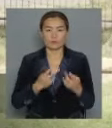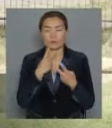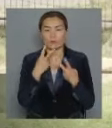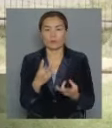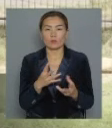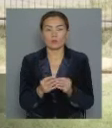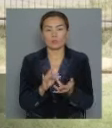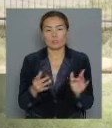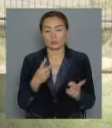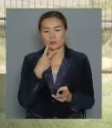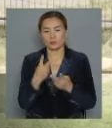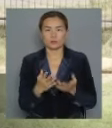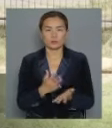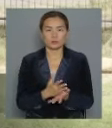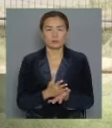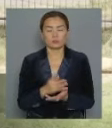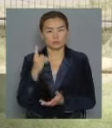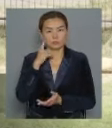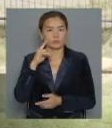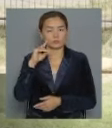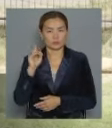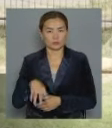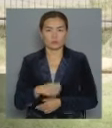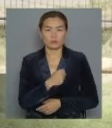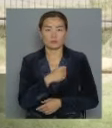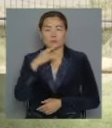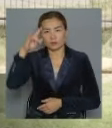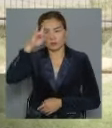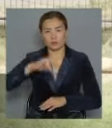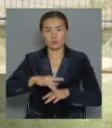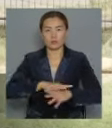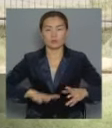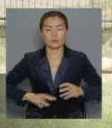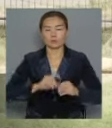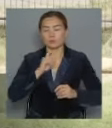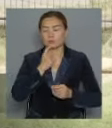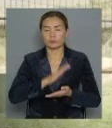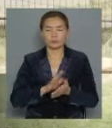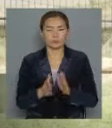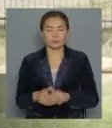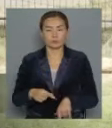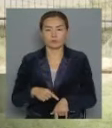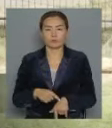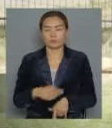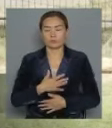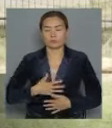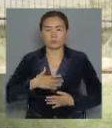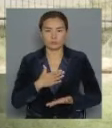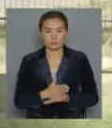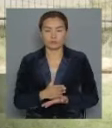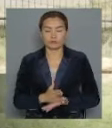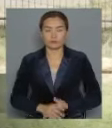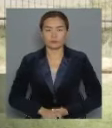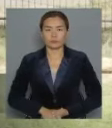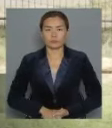жалпы әлеуметтік желі арқылы толық естіп біліп жатырмын. Қазақстанның халқы ретінде қиын жағдай екенін терең күйзеліспен қабылдап,